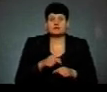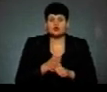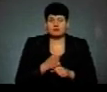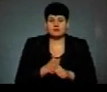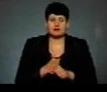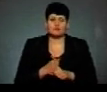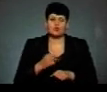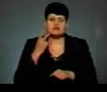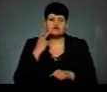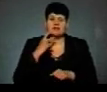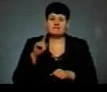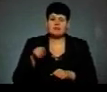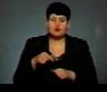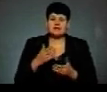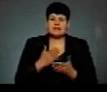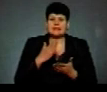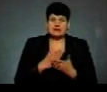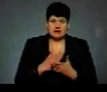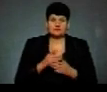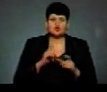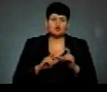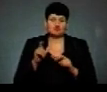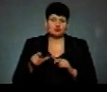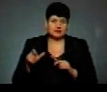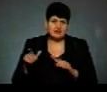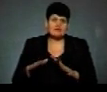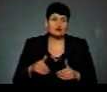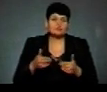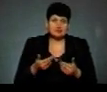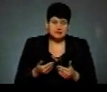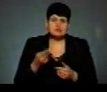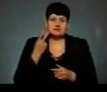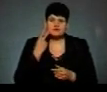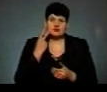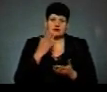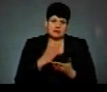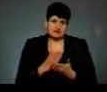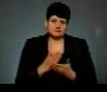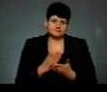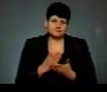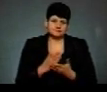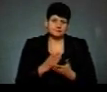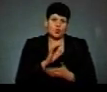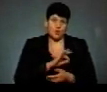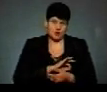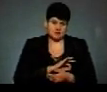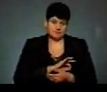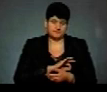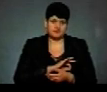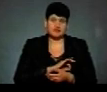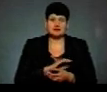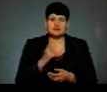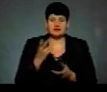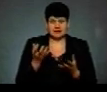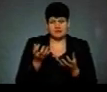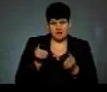завжди вимоги, які є від студентів, їх рекомендації, їх пропозиції, вони завжди є корисні, завжди є ті, які